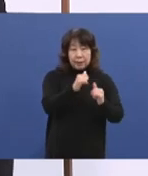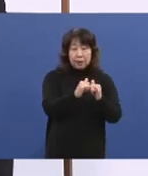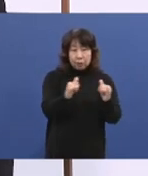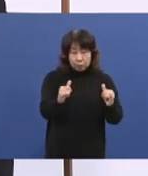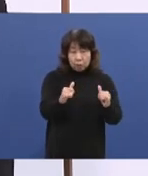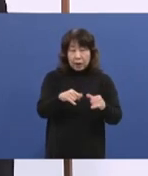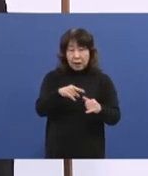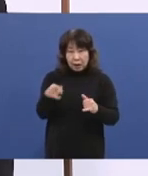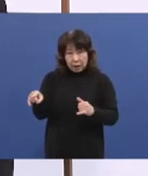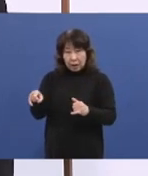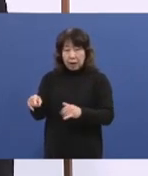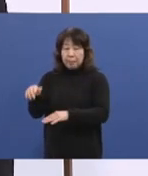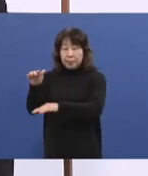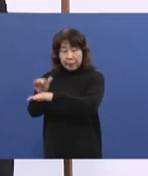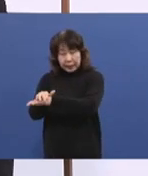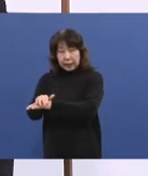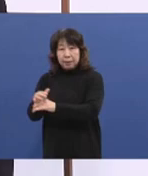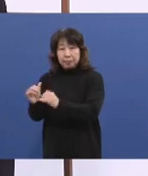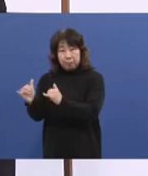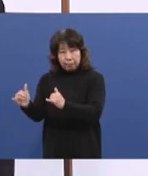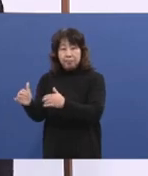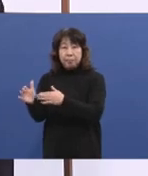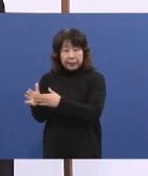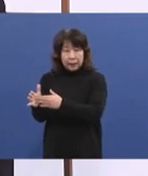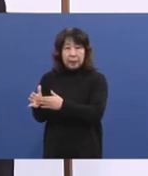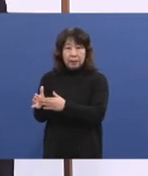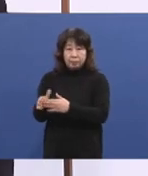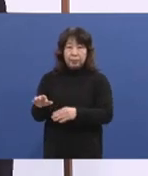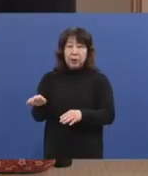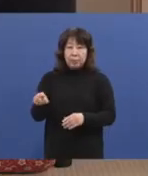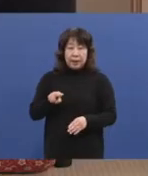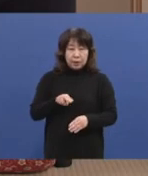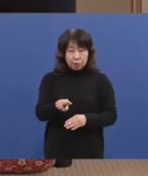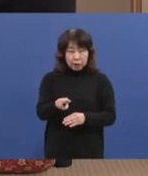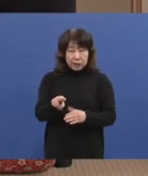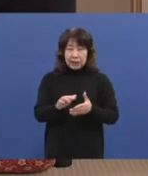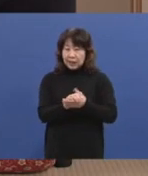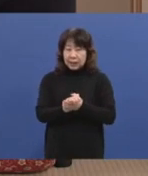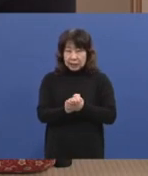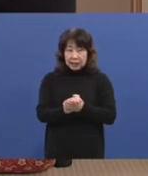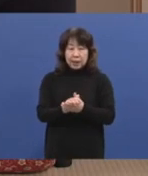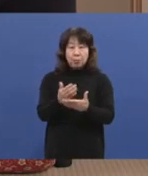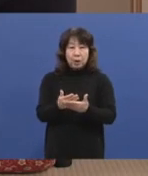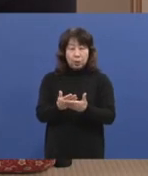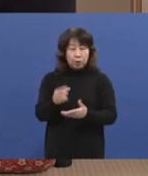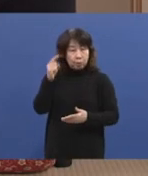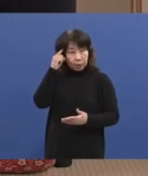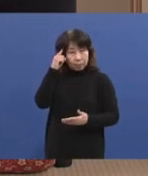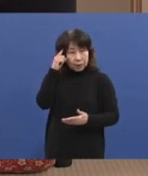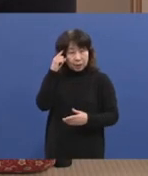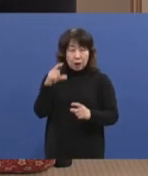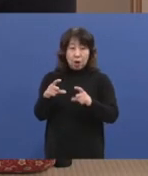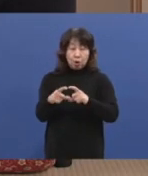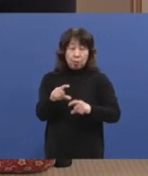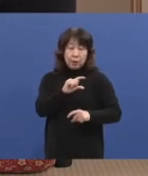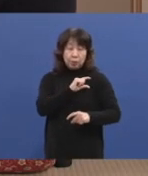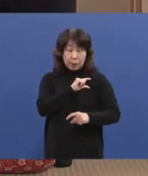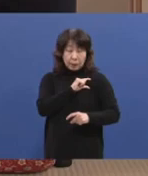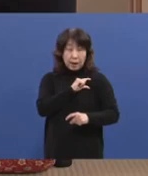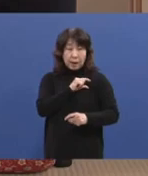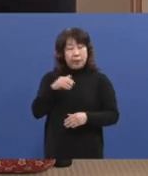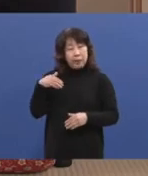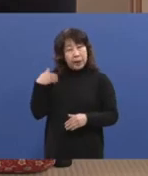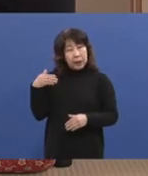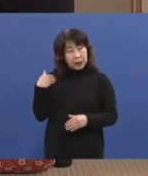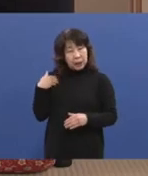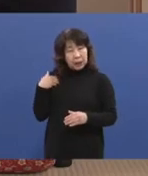者まで将棋に親しんでいただこうと思っています。 将棋の駒の名前もわからないというようなレベルでも参加は可能